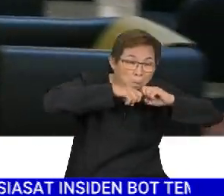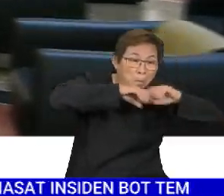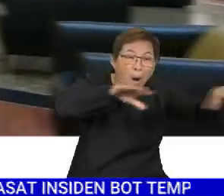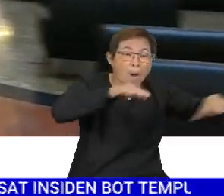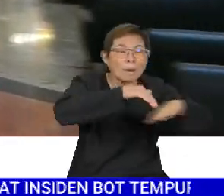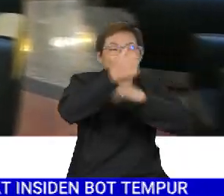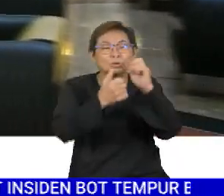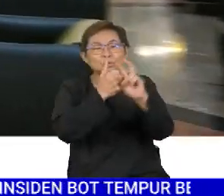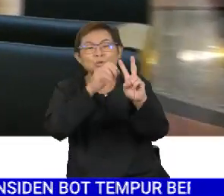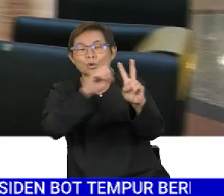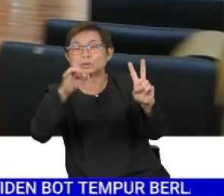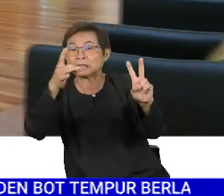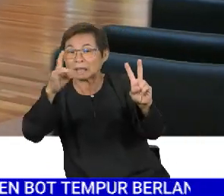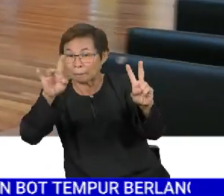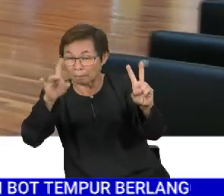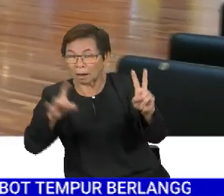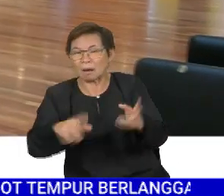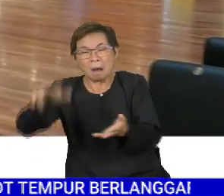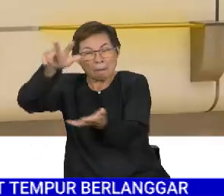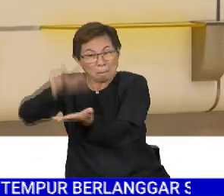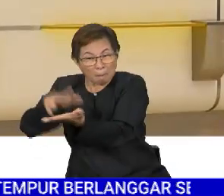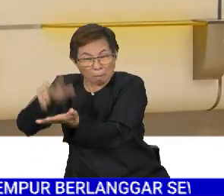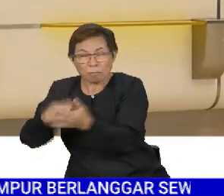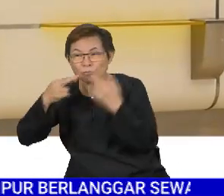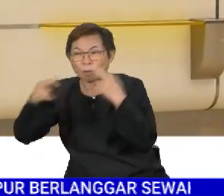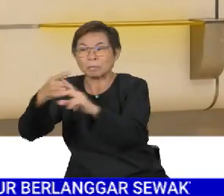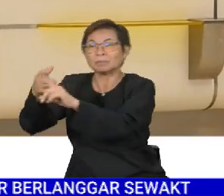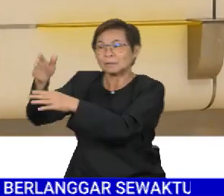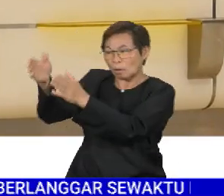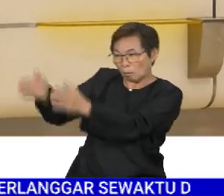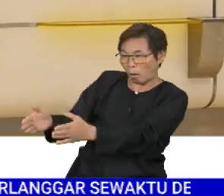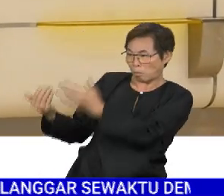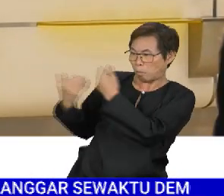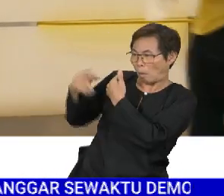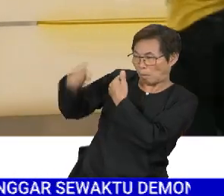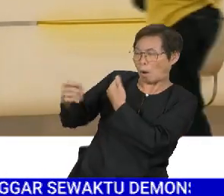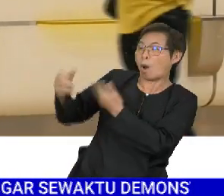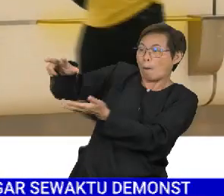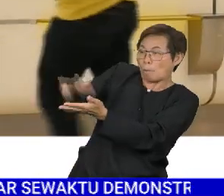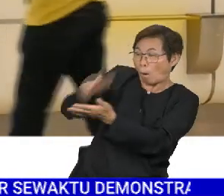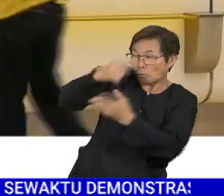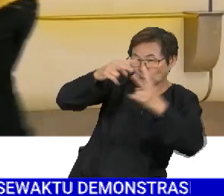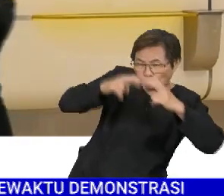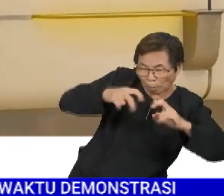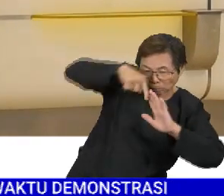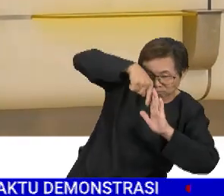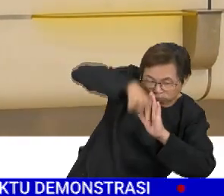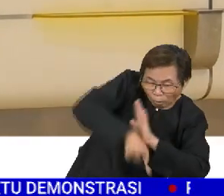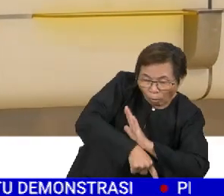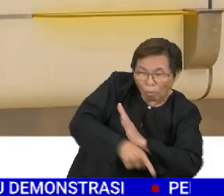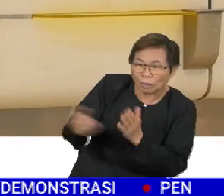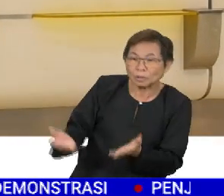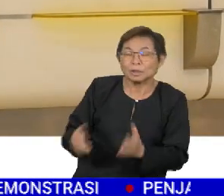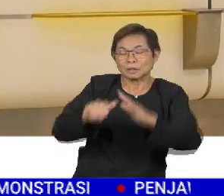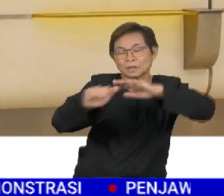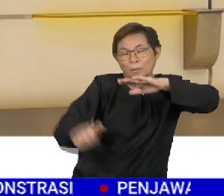walau bagaimanapun daripada pihak berkaitan adalah diperlukan untuk tujuan siasatan terperinci di